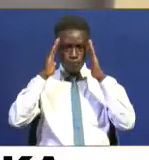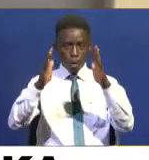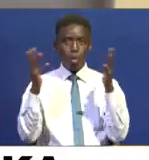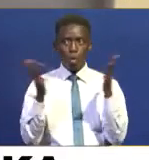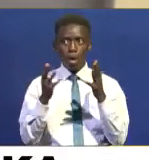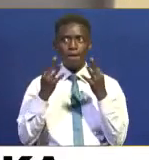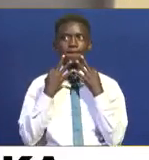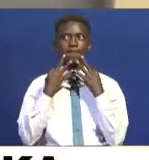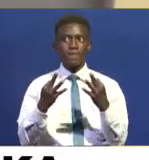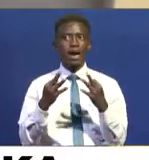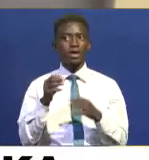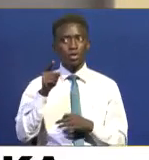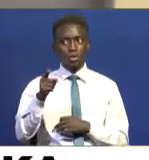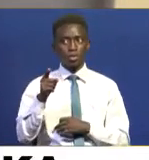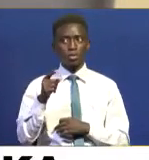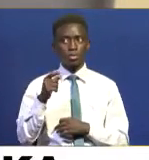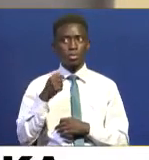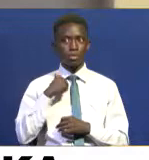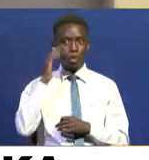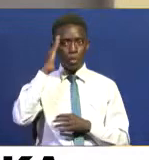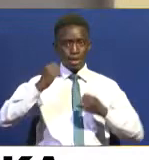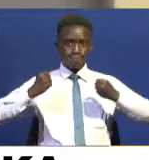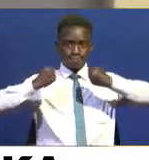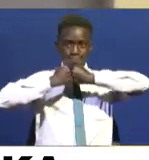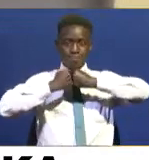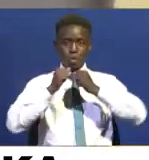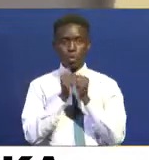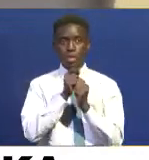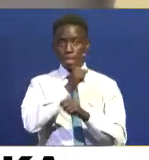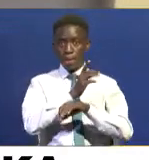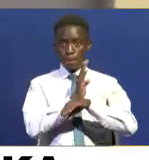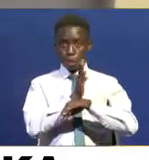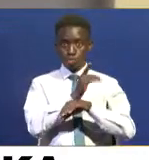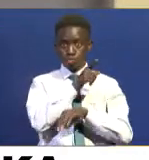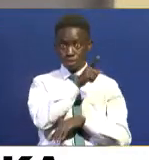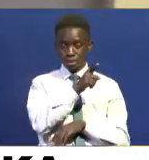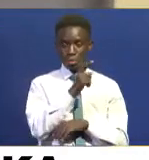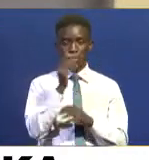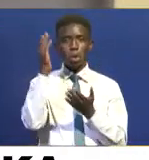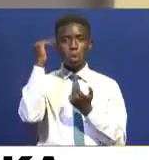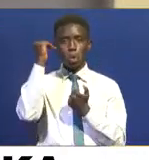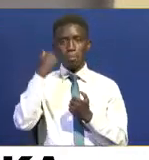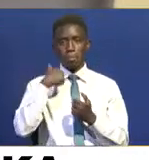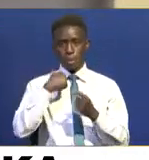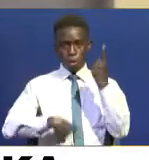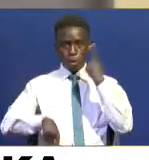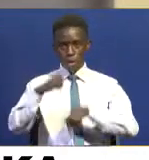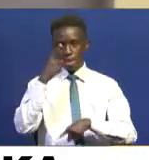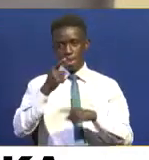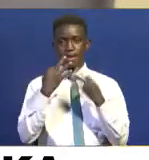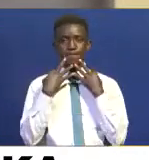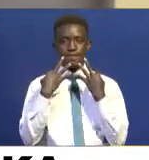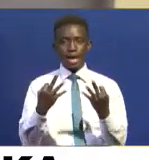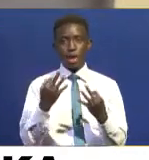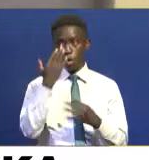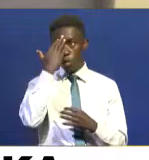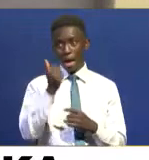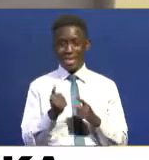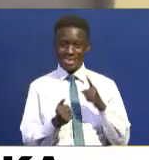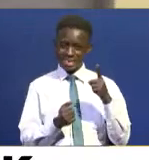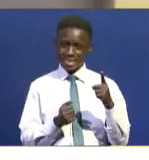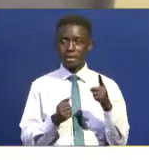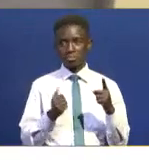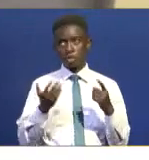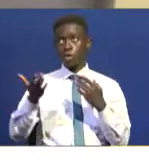kupata mtu kutoka Burundi na nina imani bado hii finals naichukua, kwa sababu yeye ndo Mwenyezi